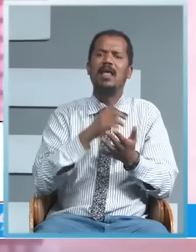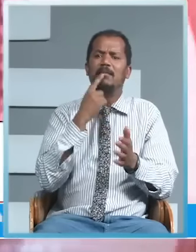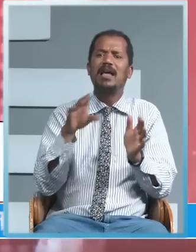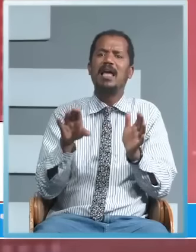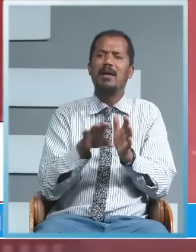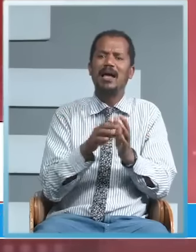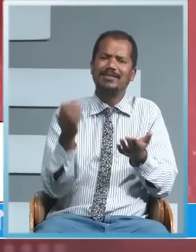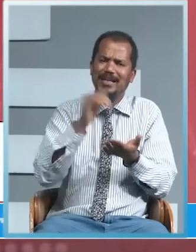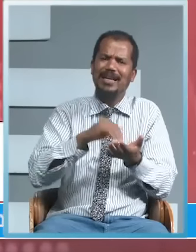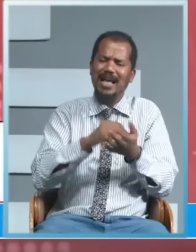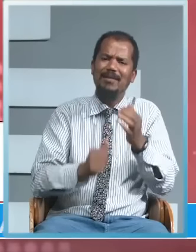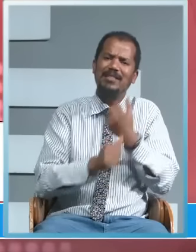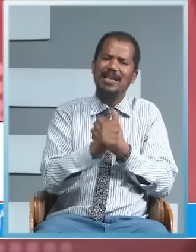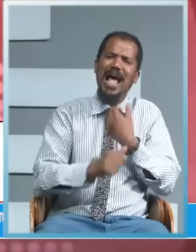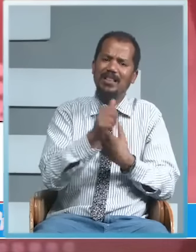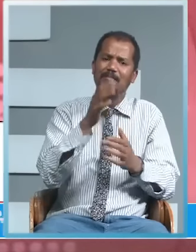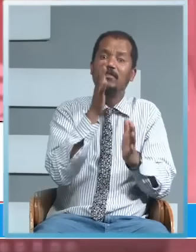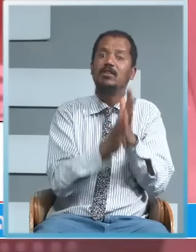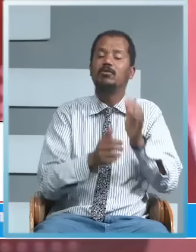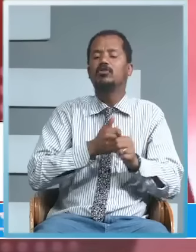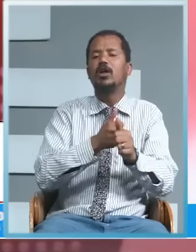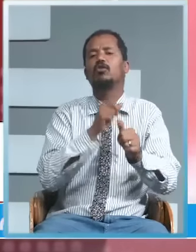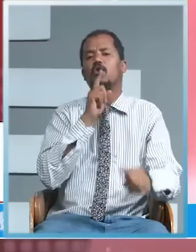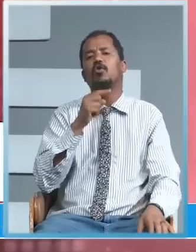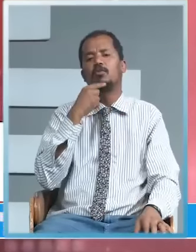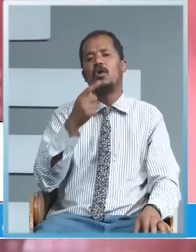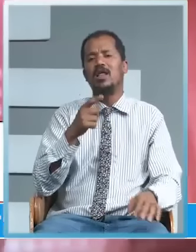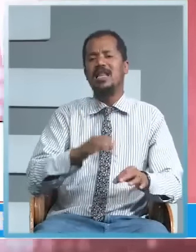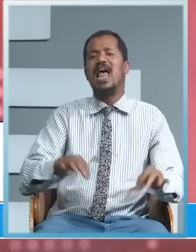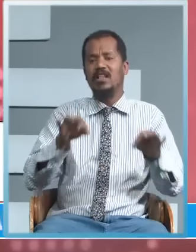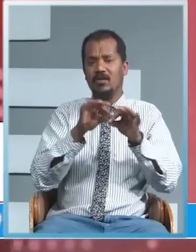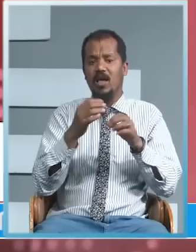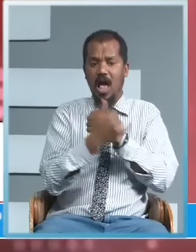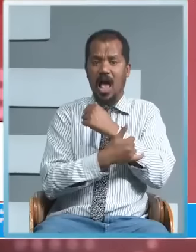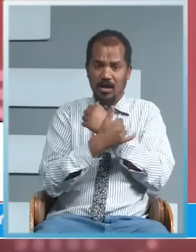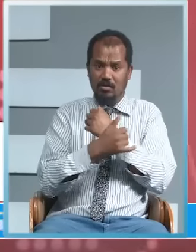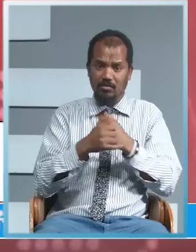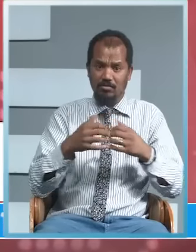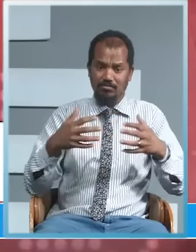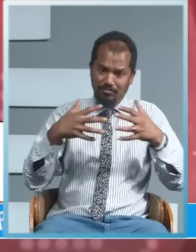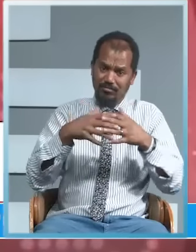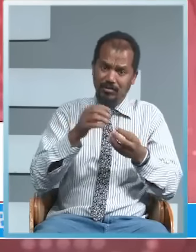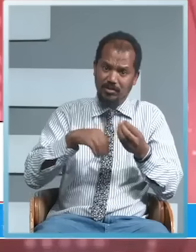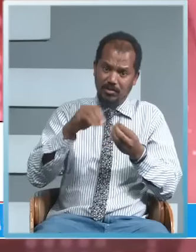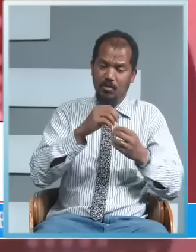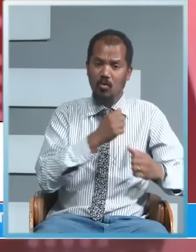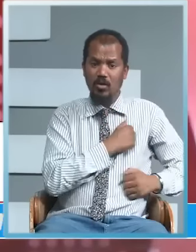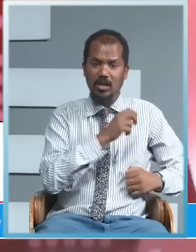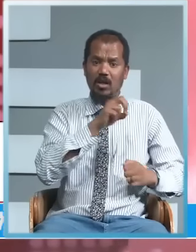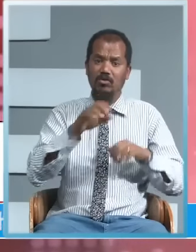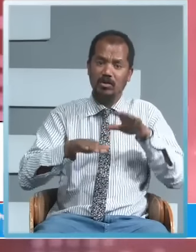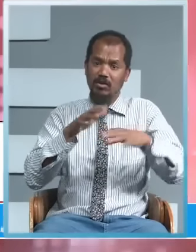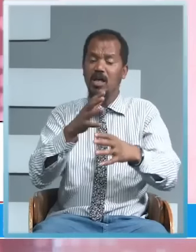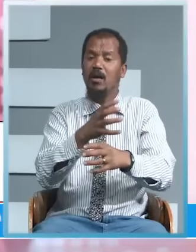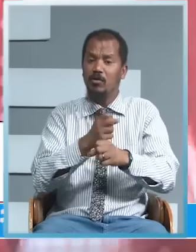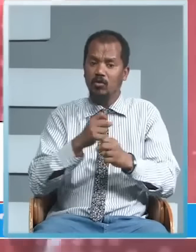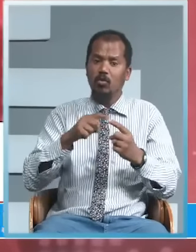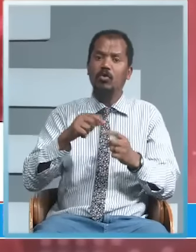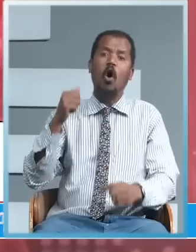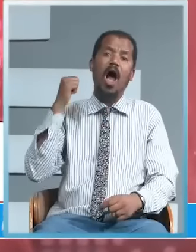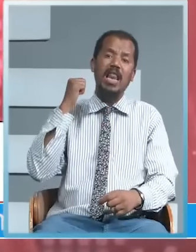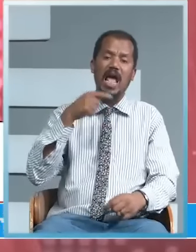ባህር ቀጠና ተደጋጋሚ ጥቃት መፈጸማቸውን ተከትሎ ነው ብለዋል። እንደ አስፈላጊነቱ ሀገራቱ በጥምረት ተጨማሪ ወታደራዊ እርምጃ ከመውሰድ